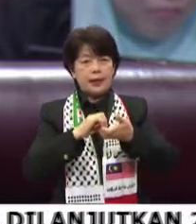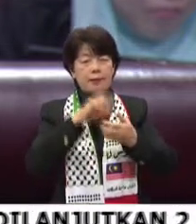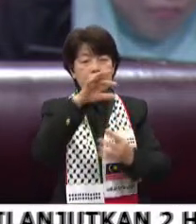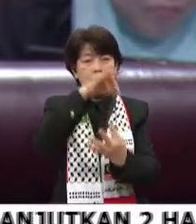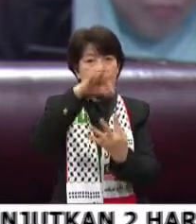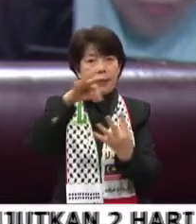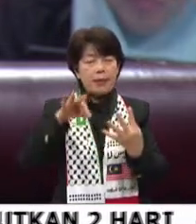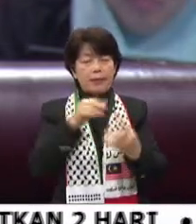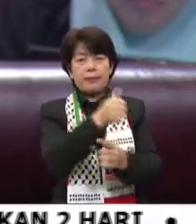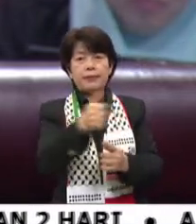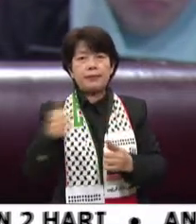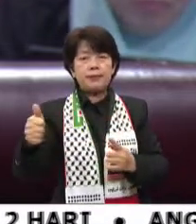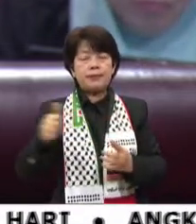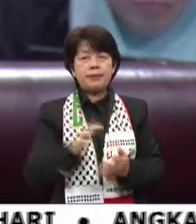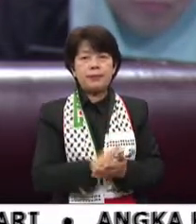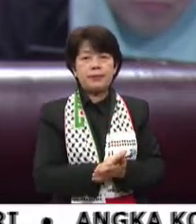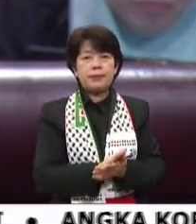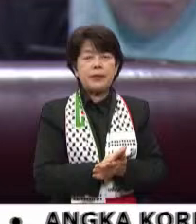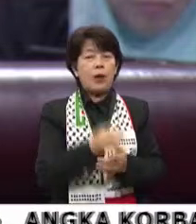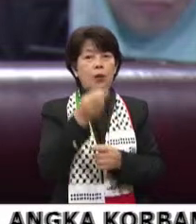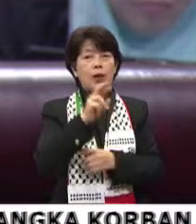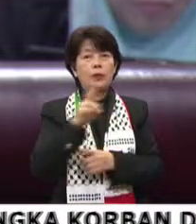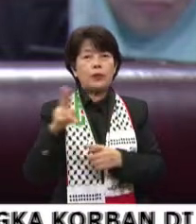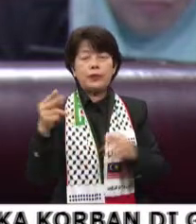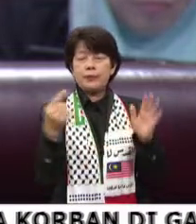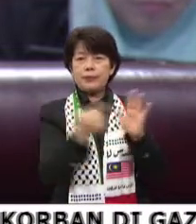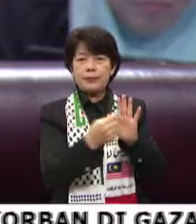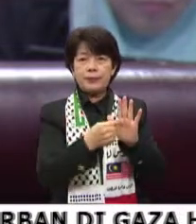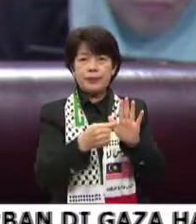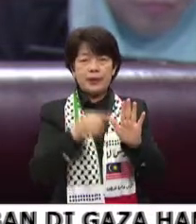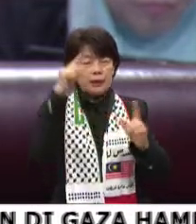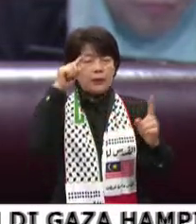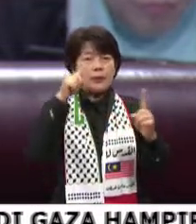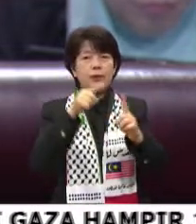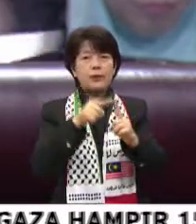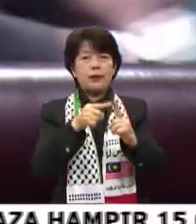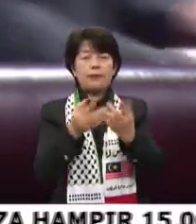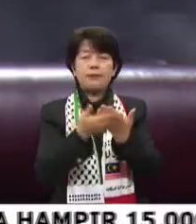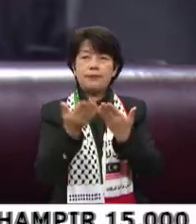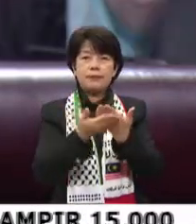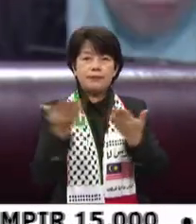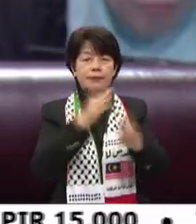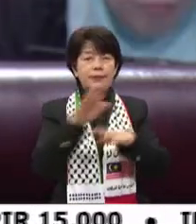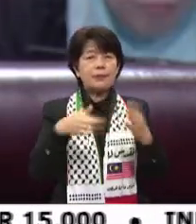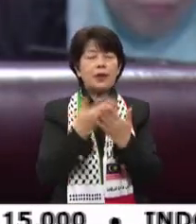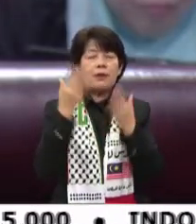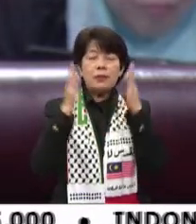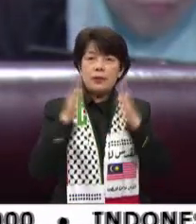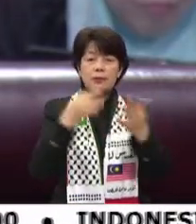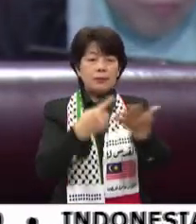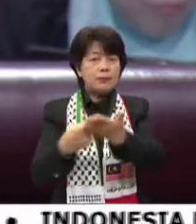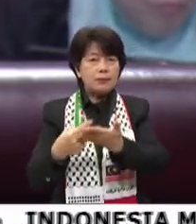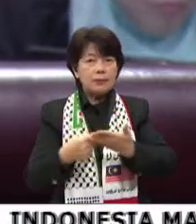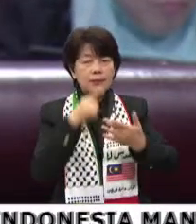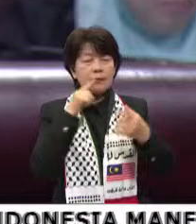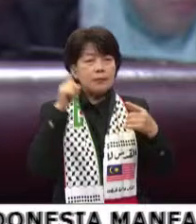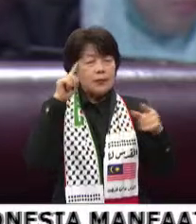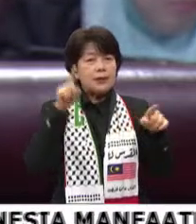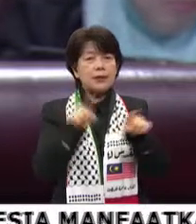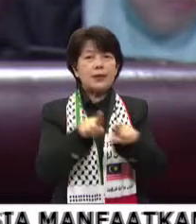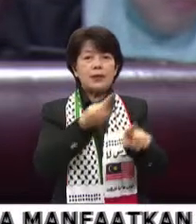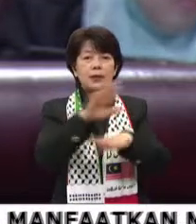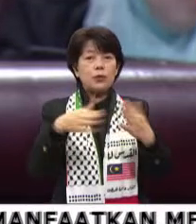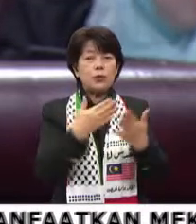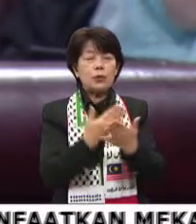mereka sendiri di samping itu Rang undang-undang ini juga bertujuan untuk untuk memudah cara Malaysia dalam merundingkan perjanjian-perjanjian